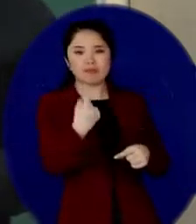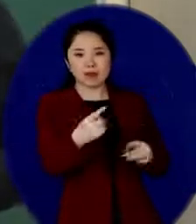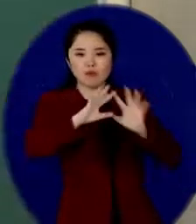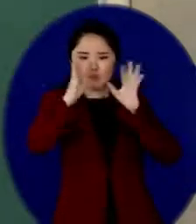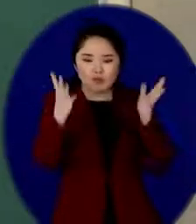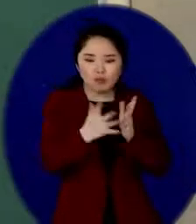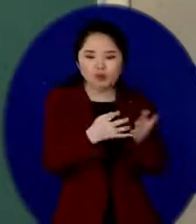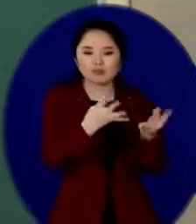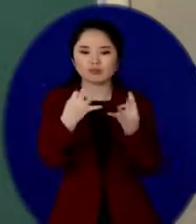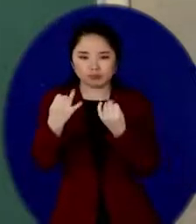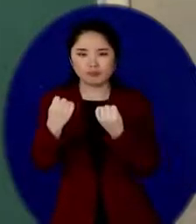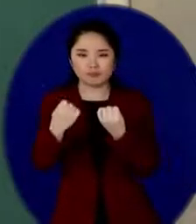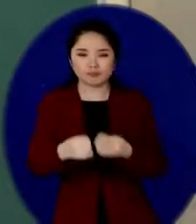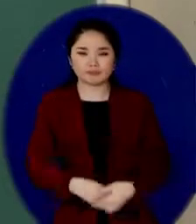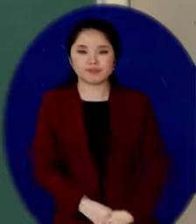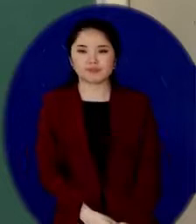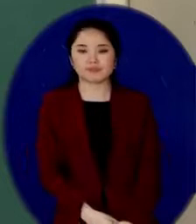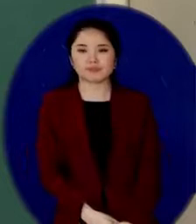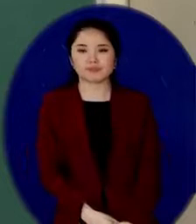нийт гурвалжны тоо гарах нэ.